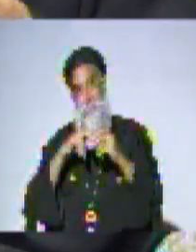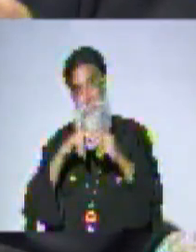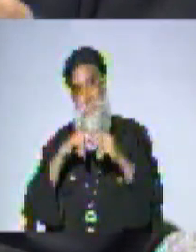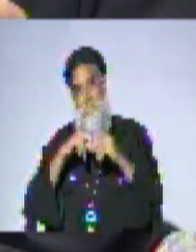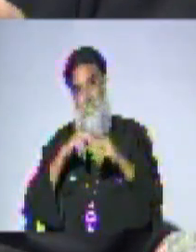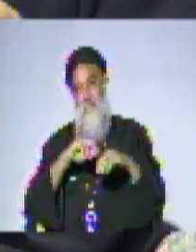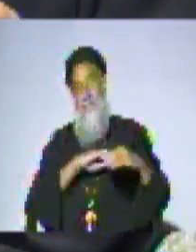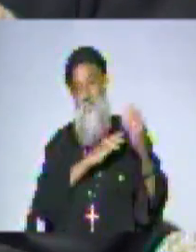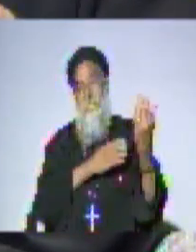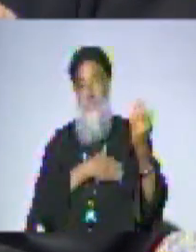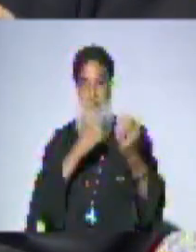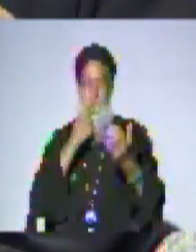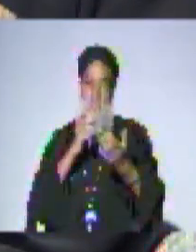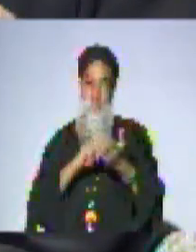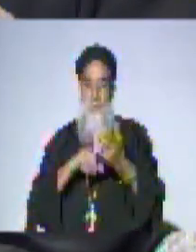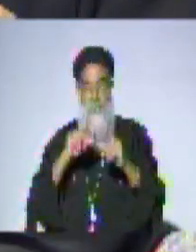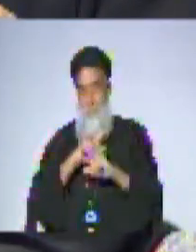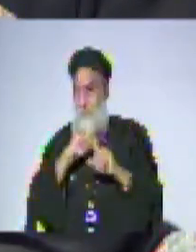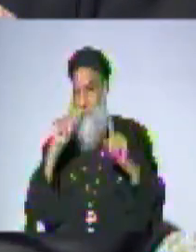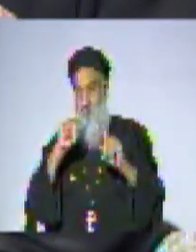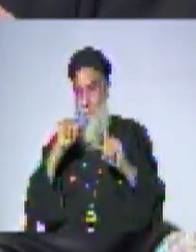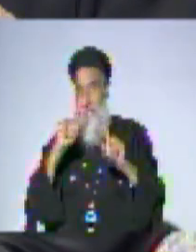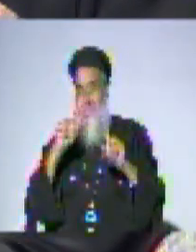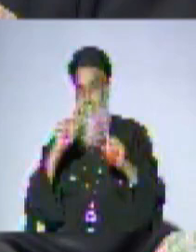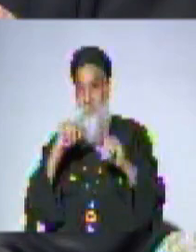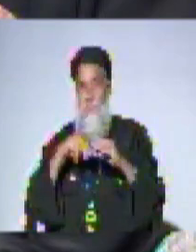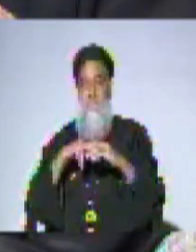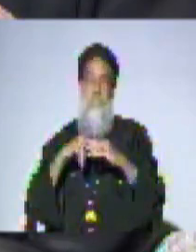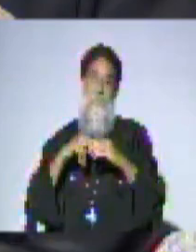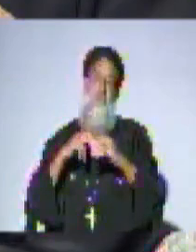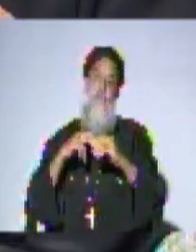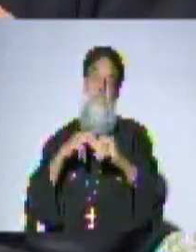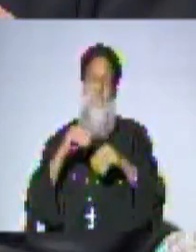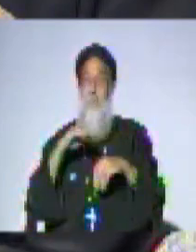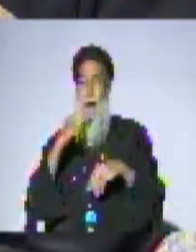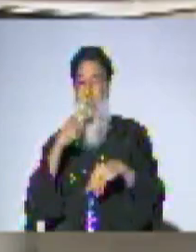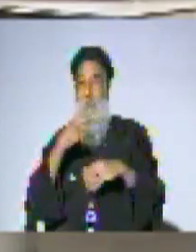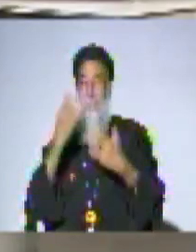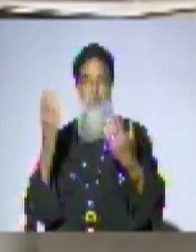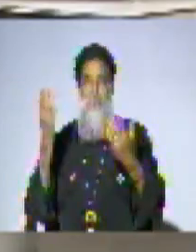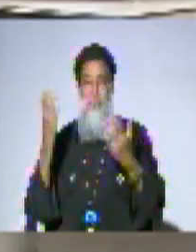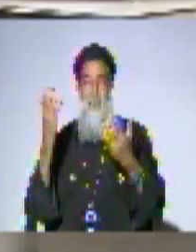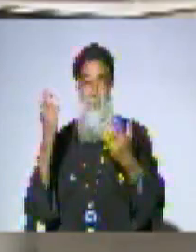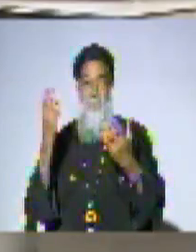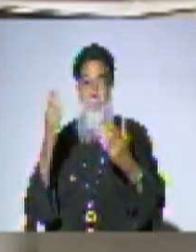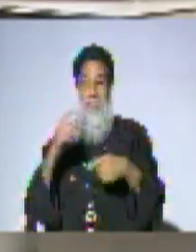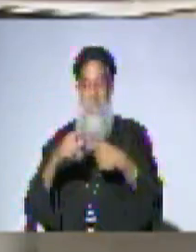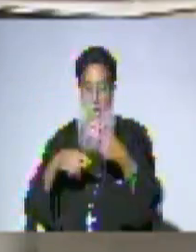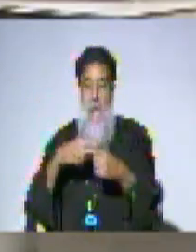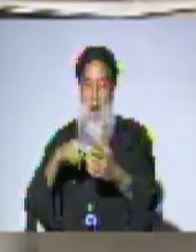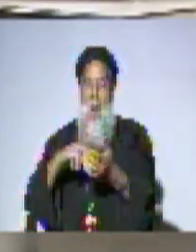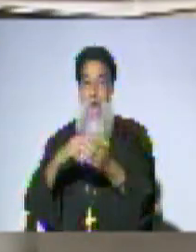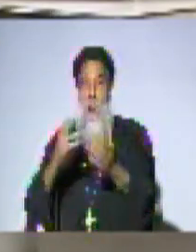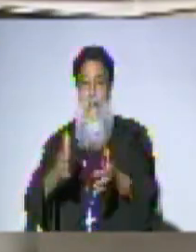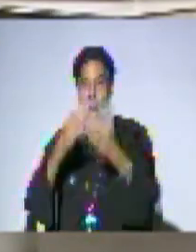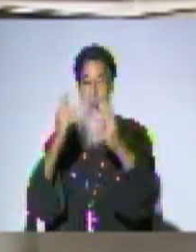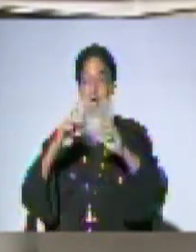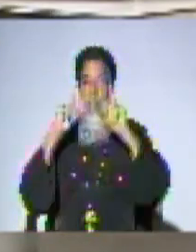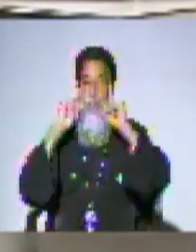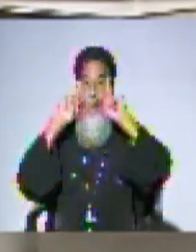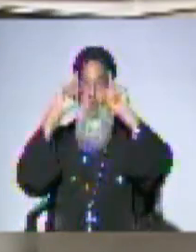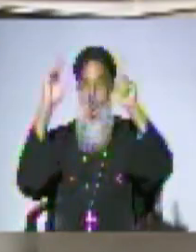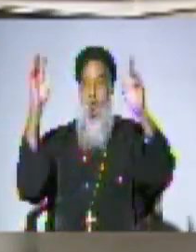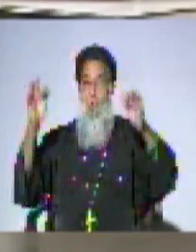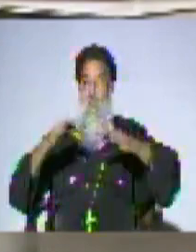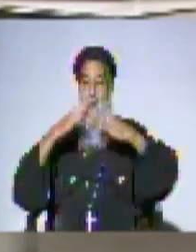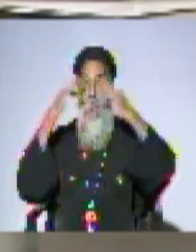بمعنى عدم التصديق. مش مصدق. يعني هيبقى زي روتين بيتعامل، ما من غير